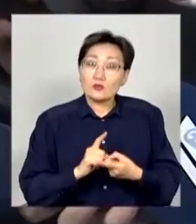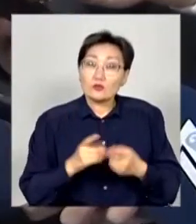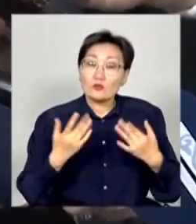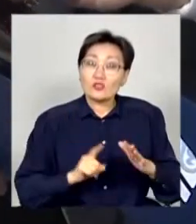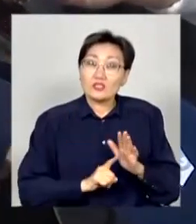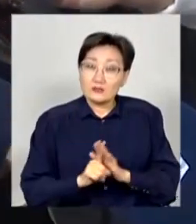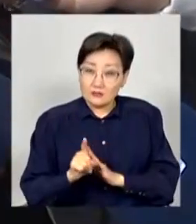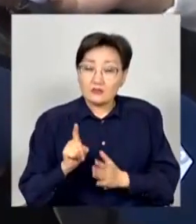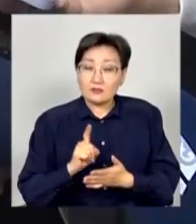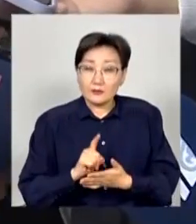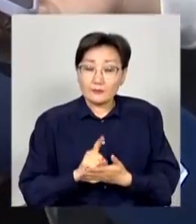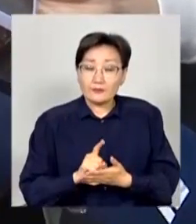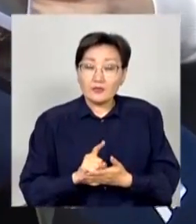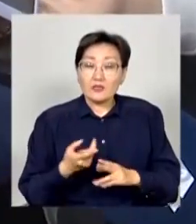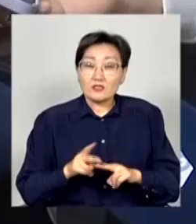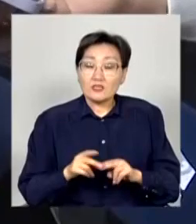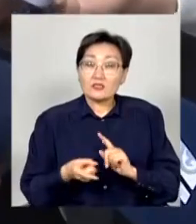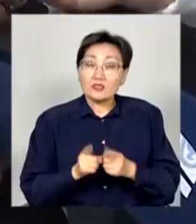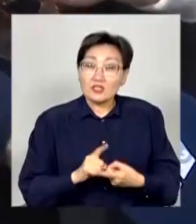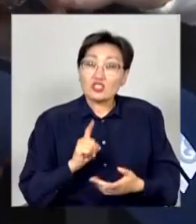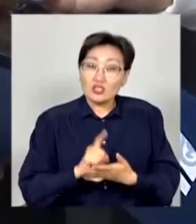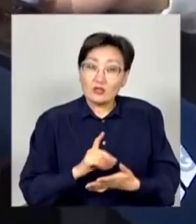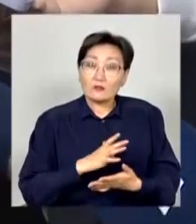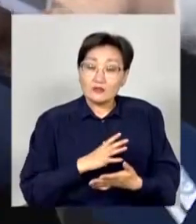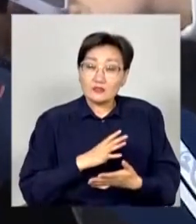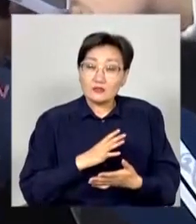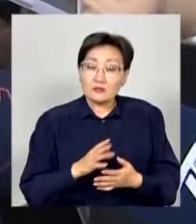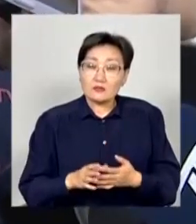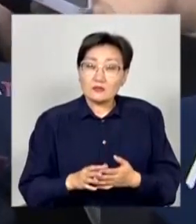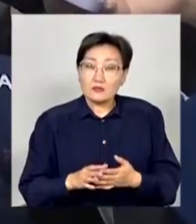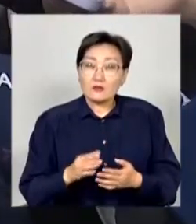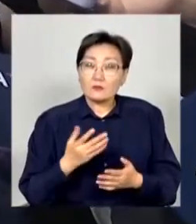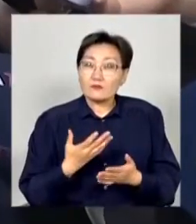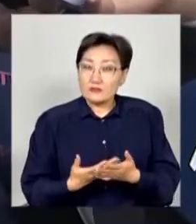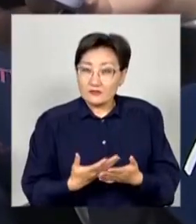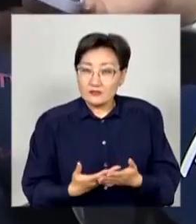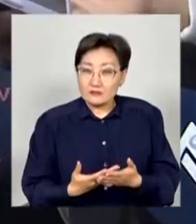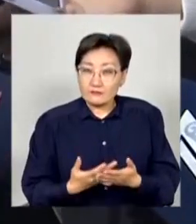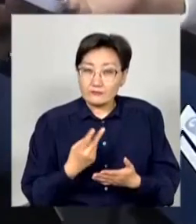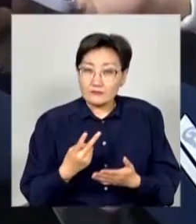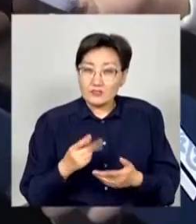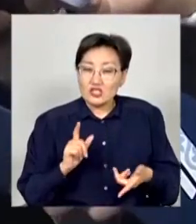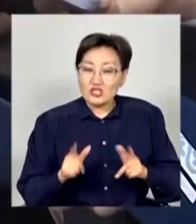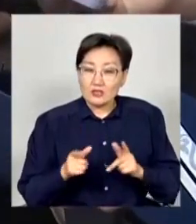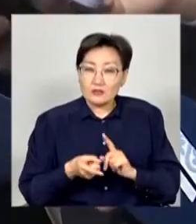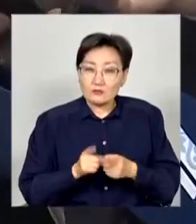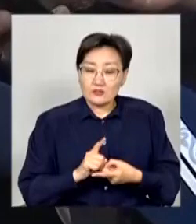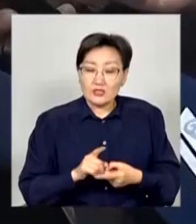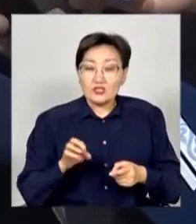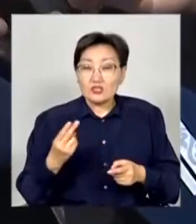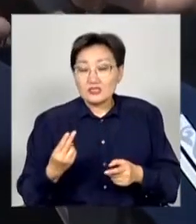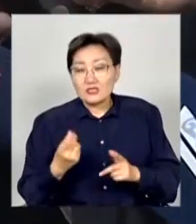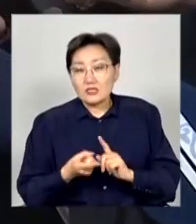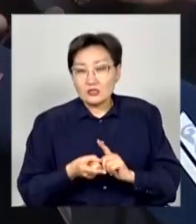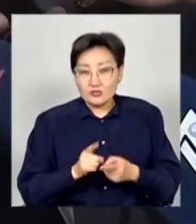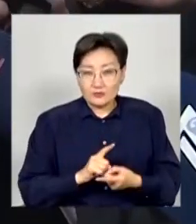начаться незамедлительно. Эти изменения должны быть очевидны, да? Реальные изменения. И социальные